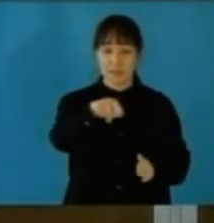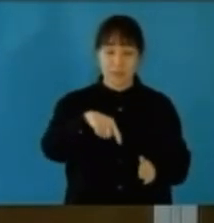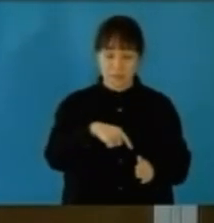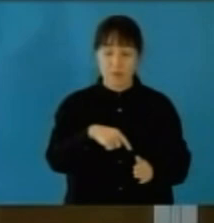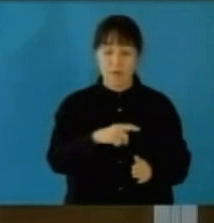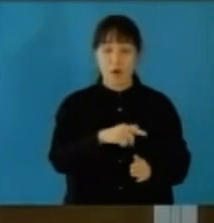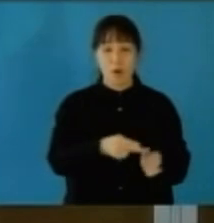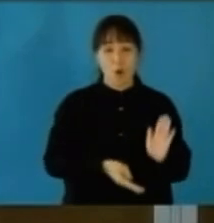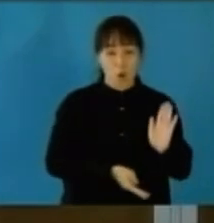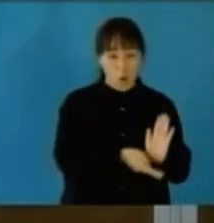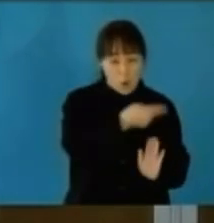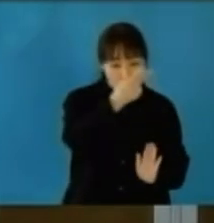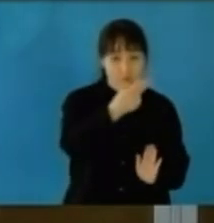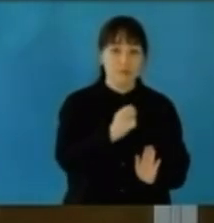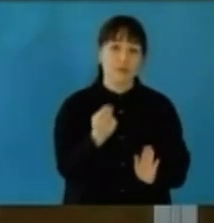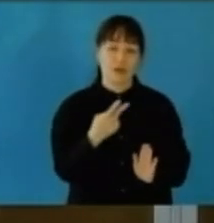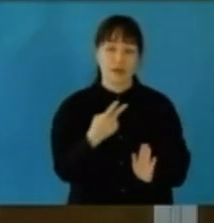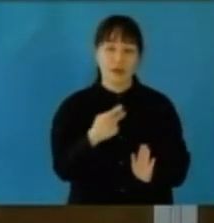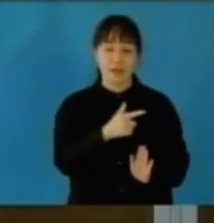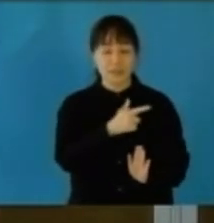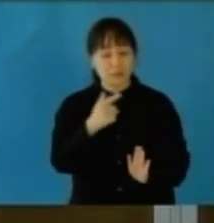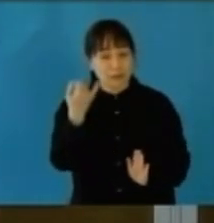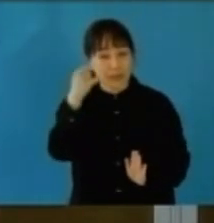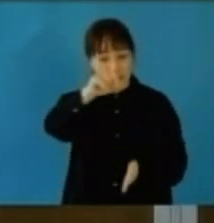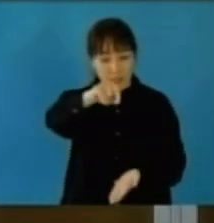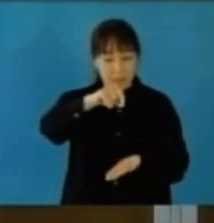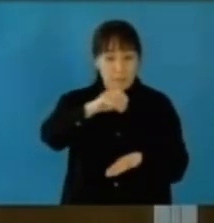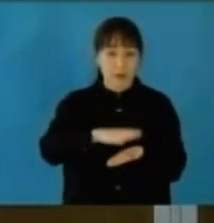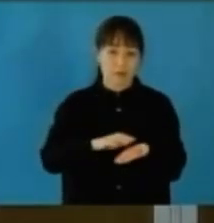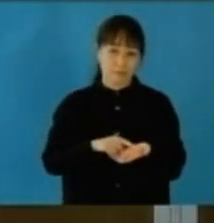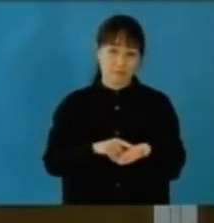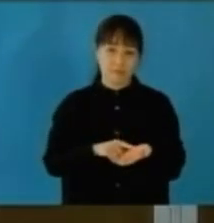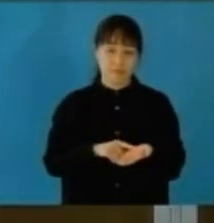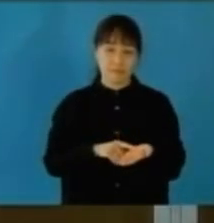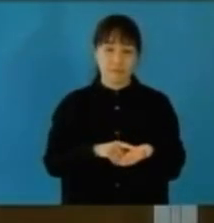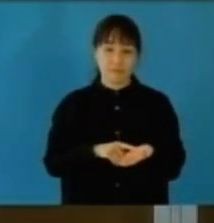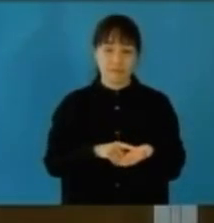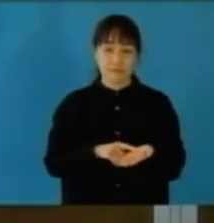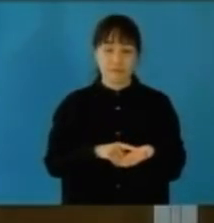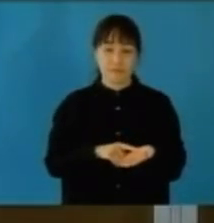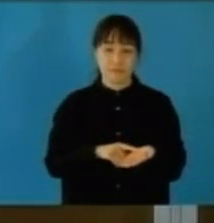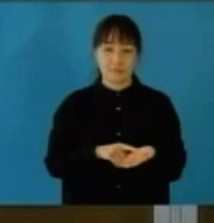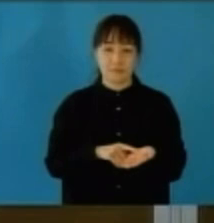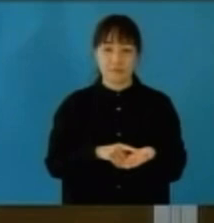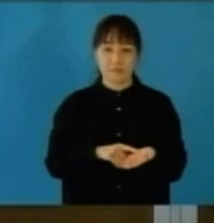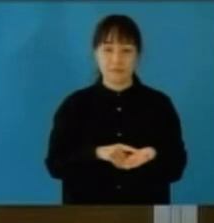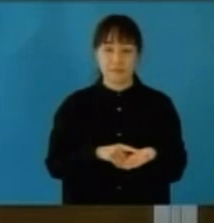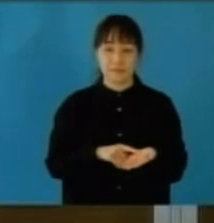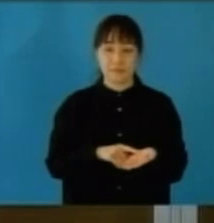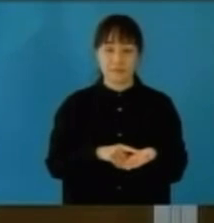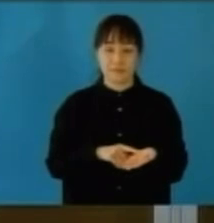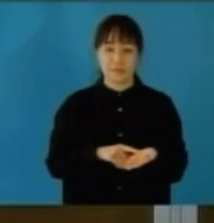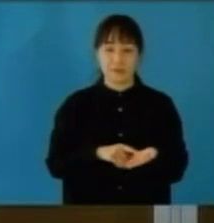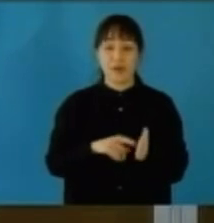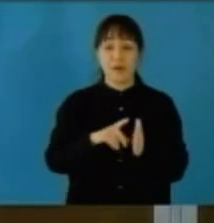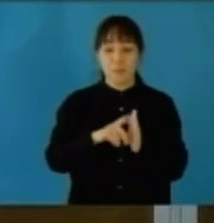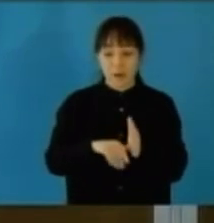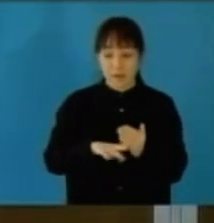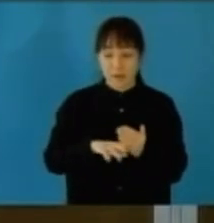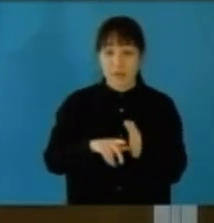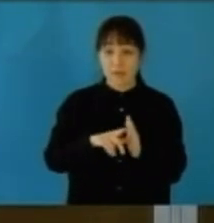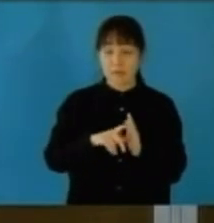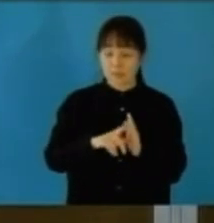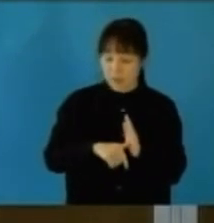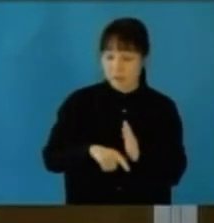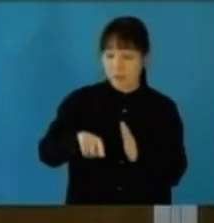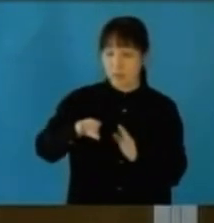の県整備とか、まあ、いろんなご意見がありますので、まあ、そういったことも踏まえながら、場合によってはその駐車場以外の活用